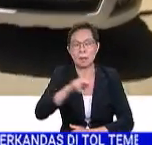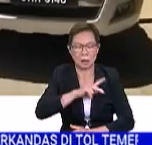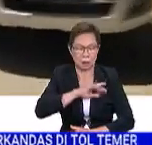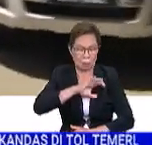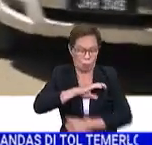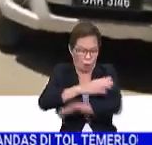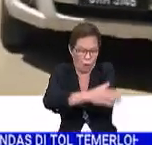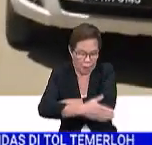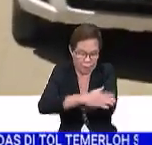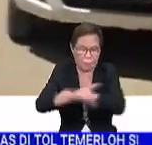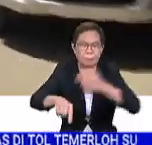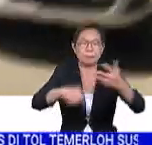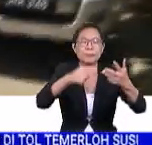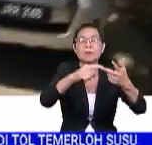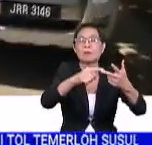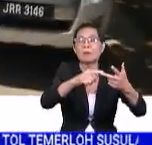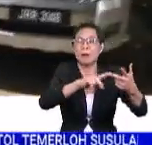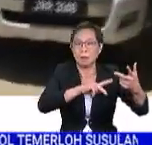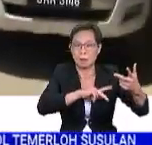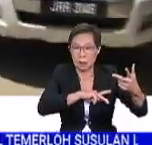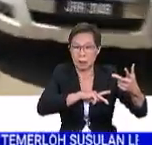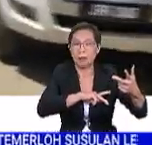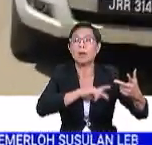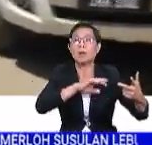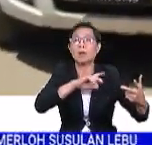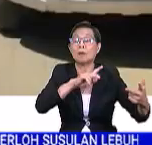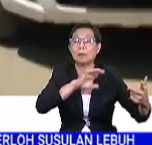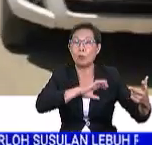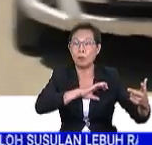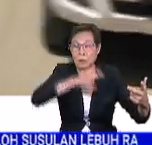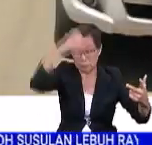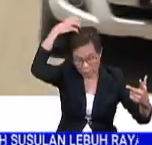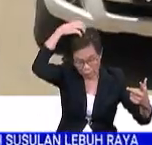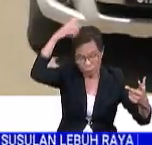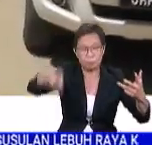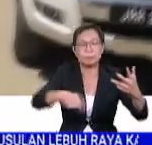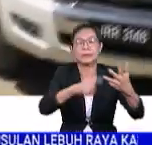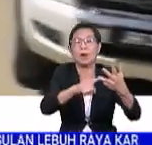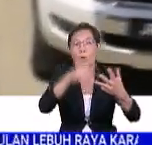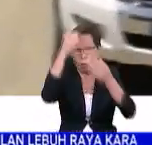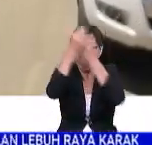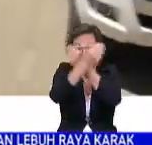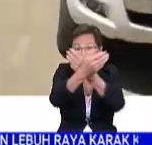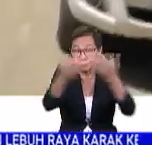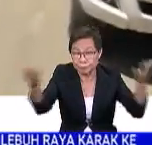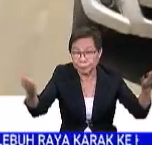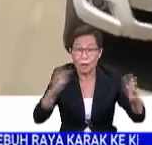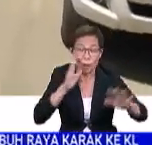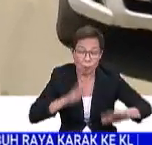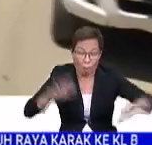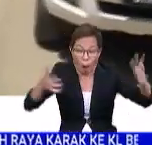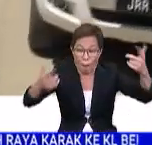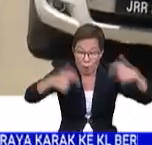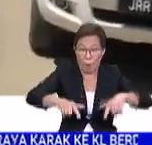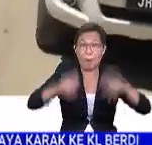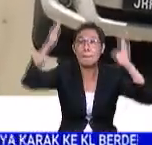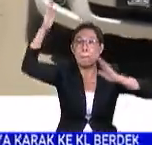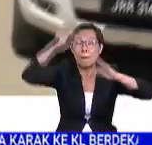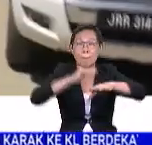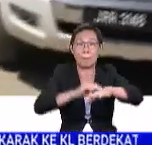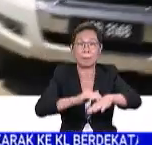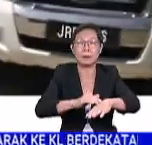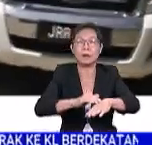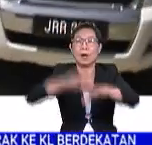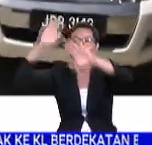Negara Tan Sri Afri Sani dan juga Ketua Polis Selangor Datuk Arjunaidi Muhammad. Dan untuk maklumat anda, banjir yang melanda negara pada